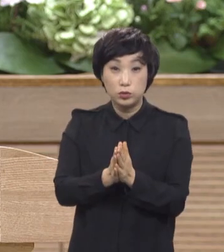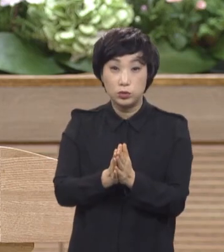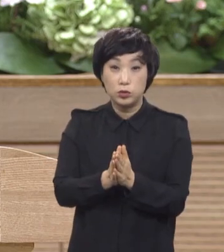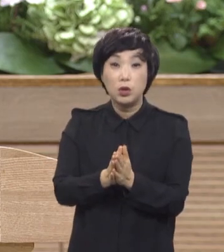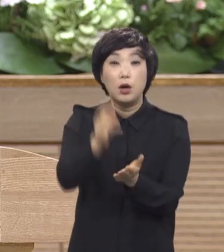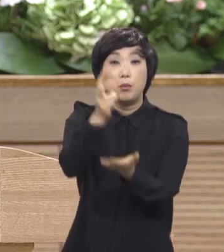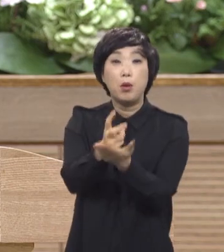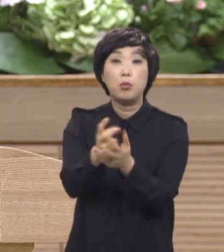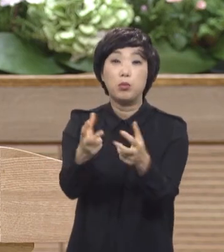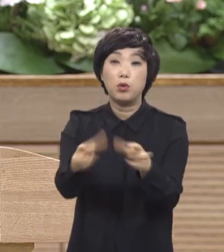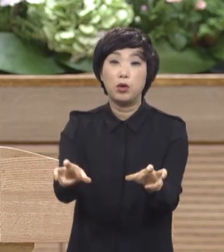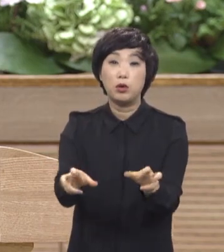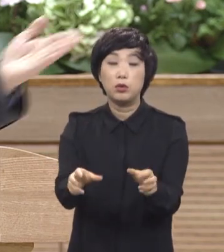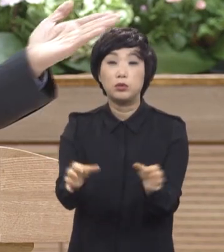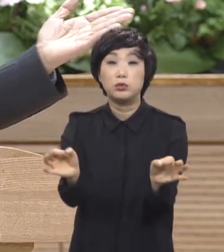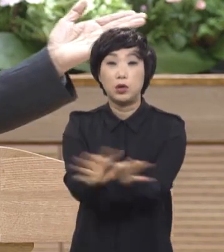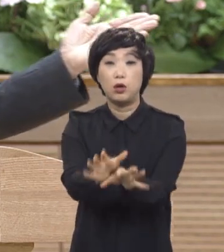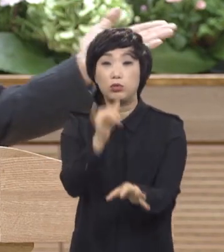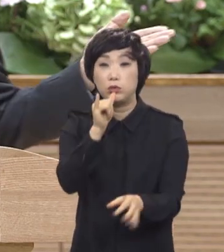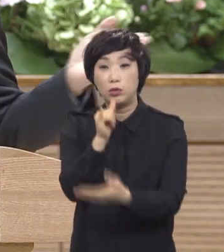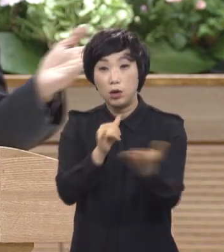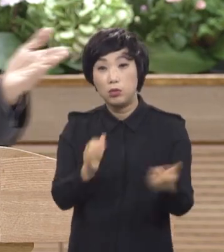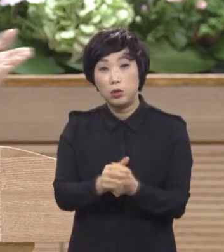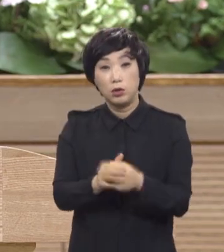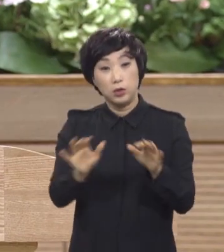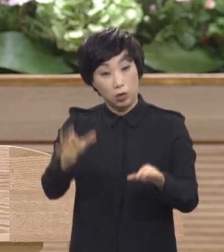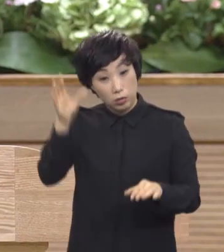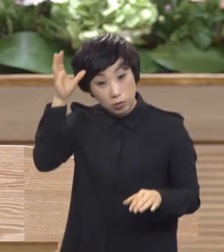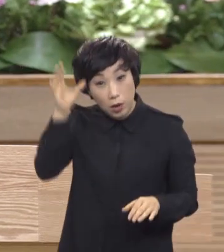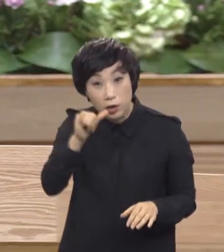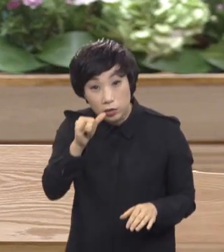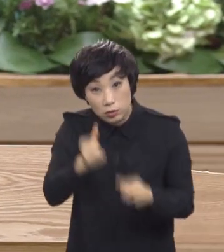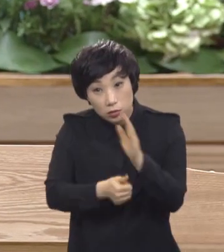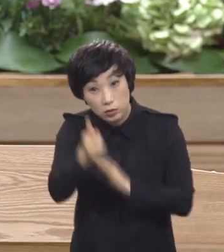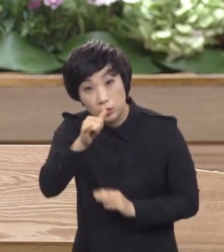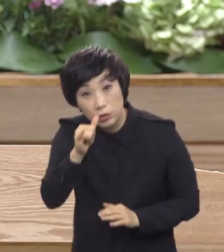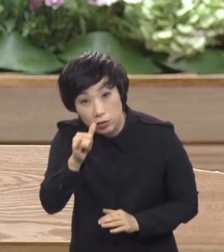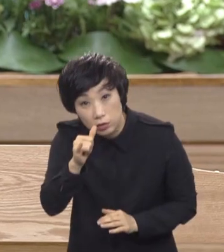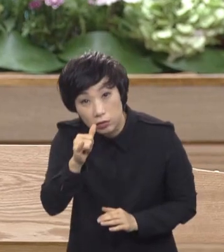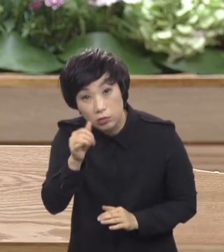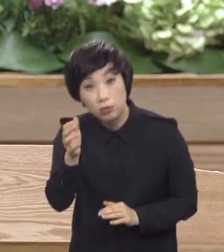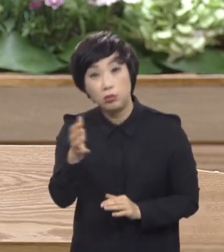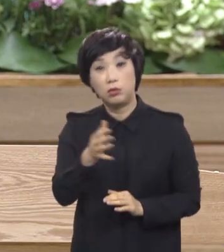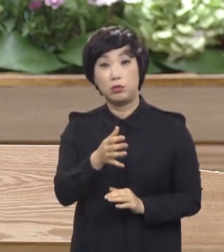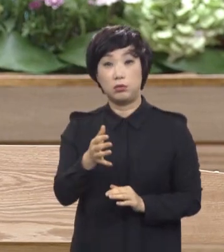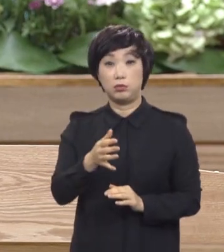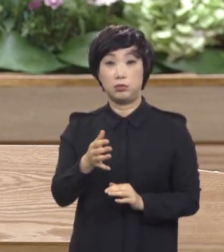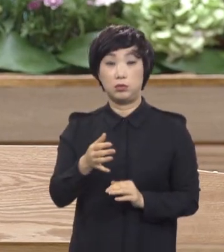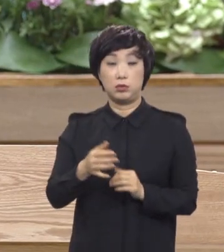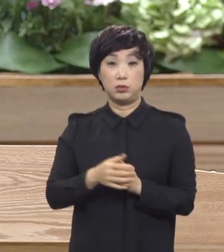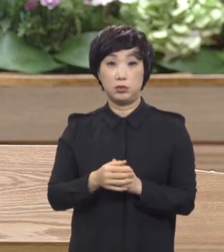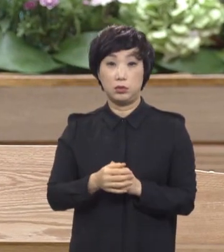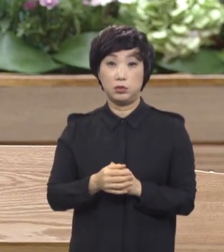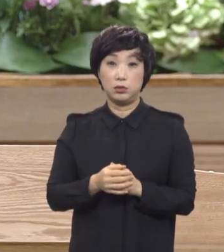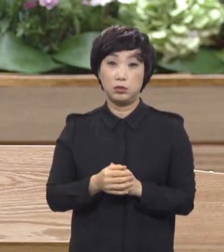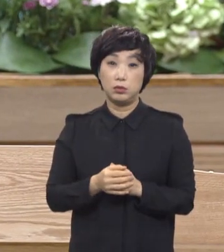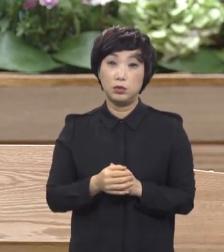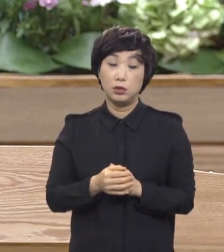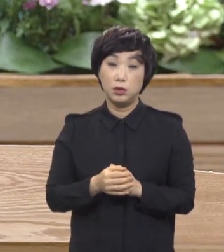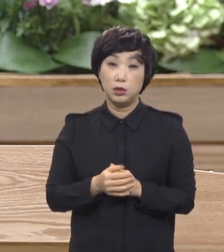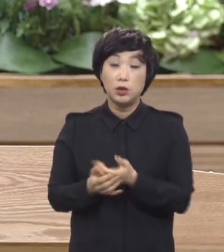질서가 파괴될 때 더 이상의 기대가 있겠는가 이 세상에 더 이상 기대가 있겠는가